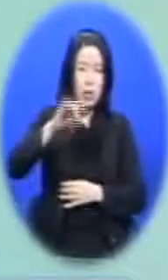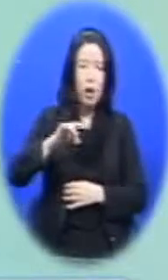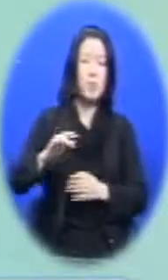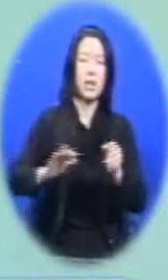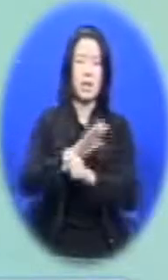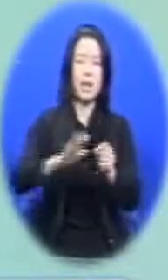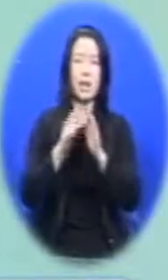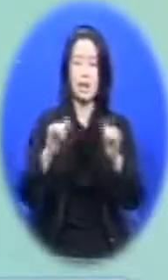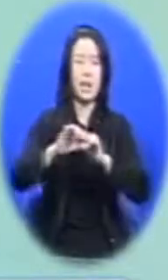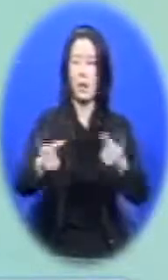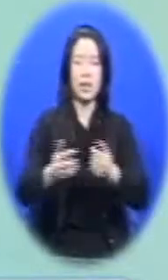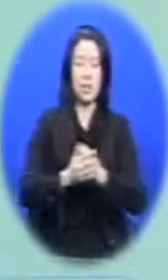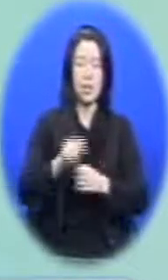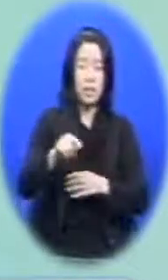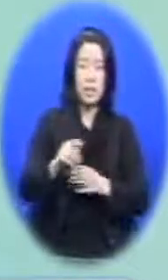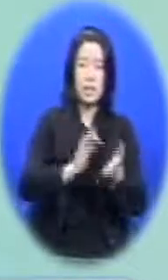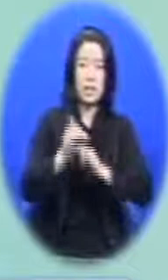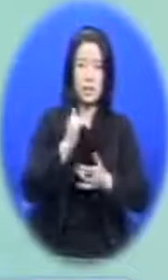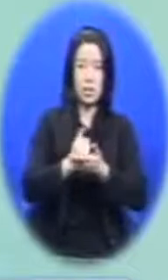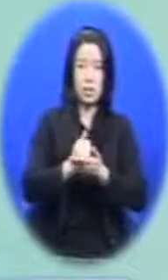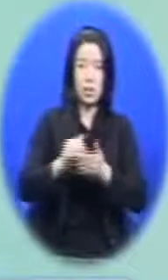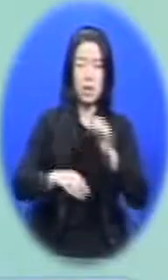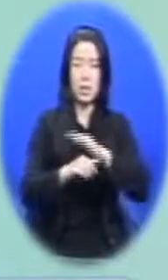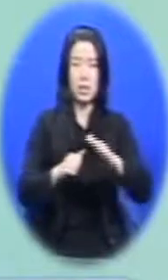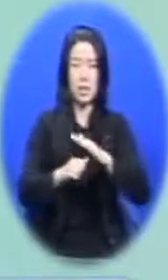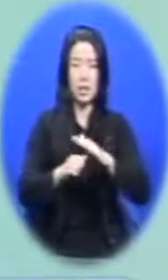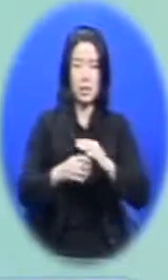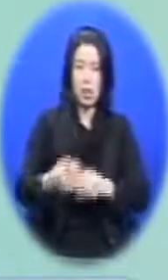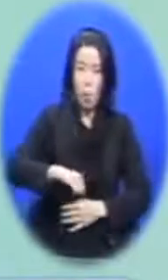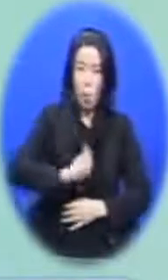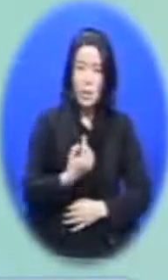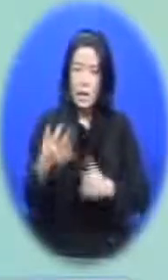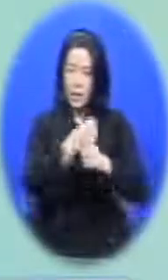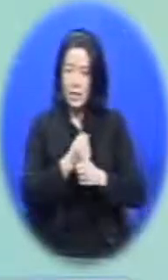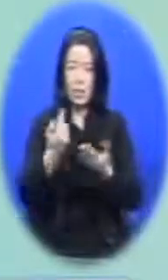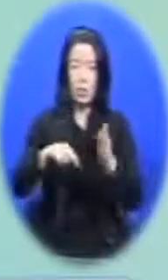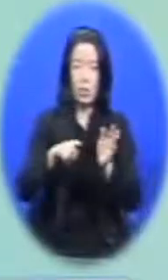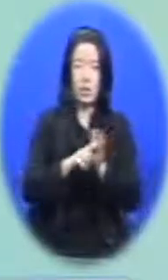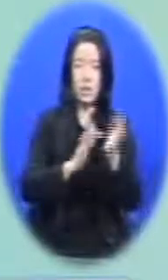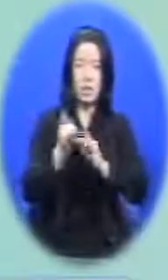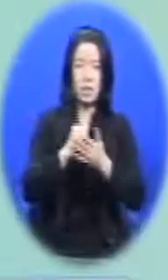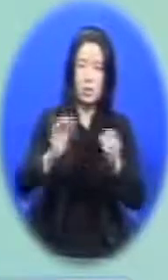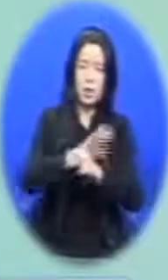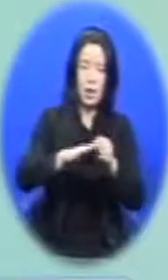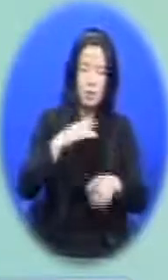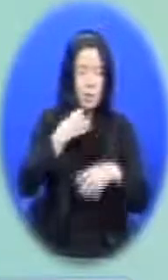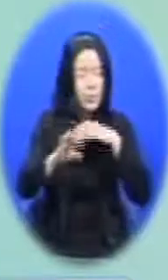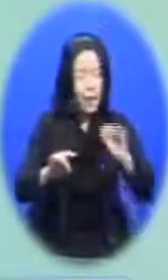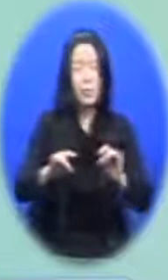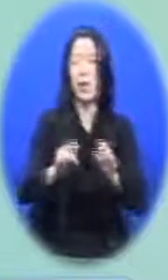아닙니다. 그는 예수님의 사랑을 독차지하려고 끊임없이 예수님의 사랑을